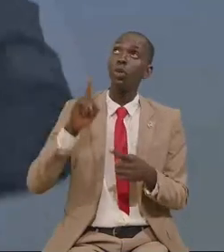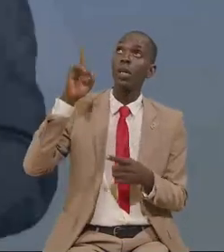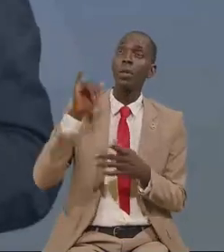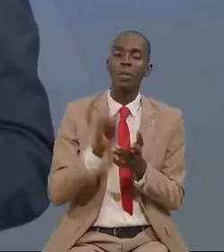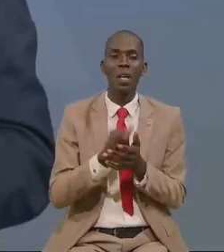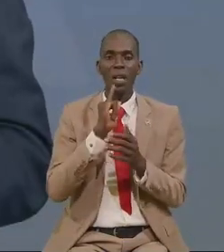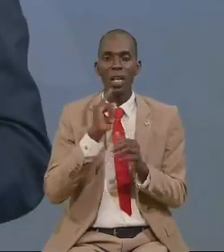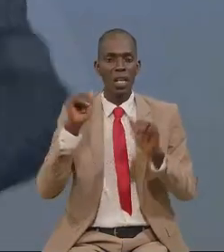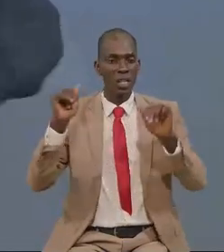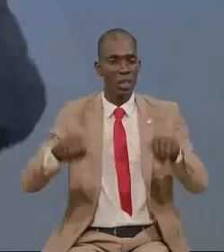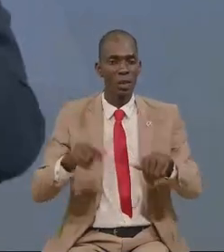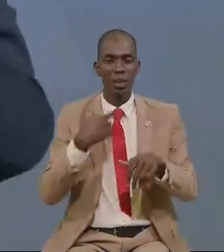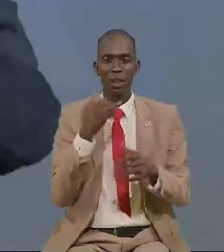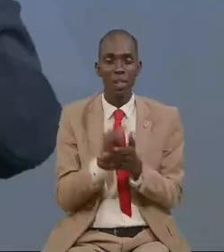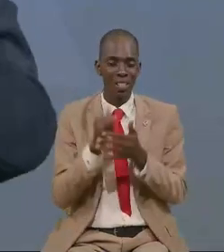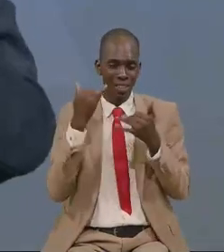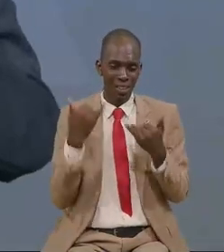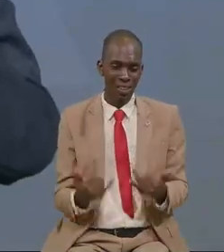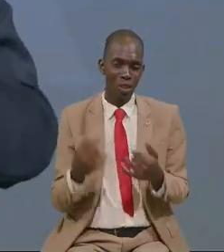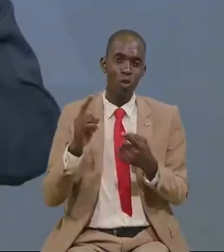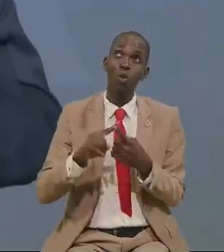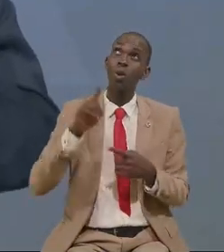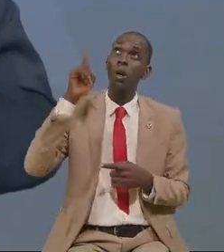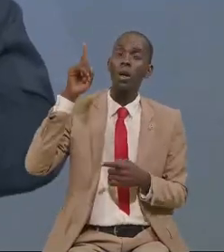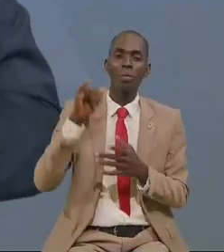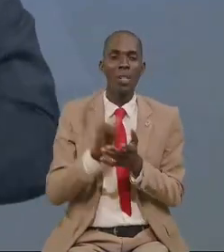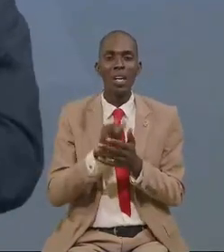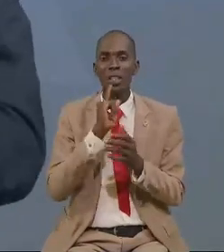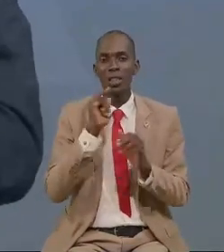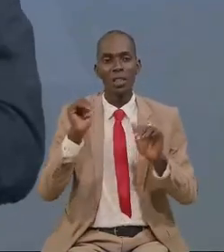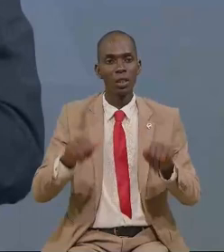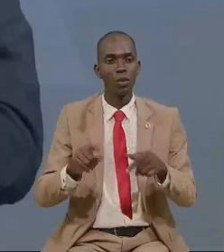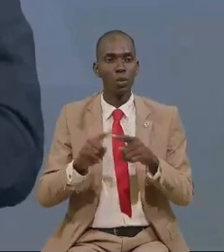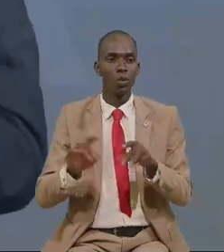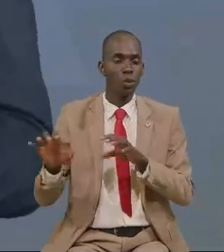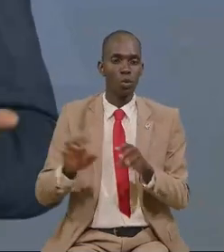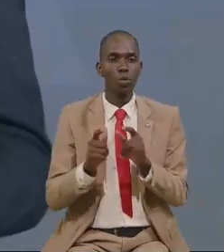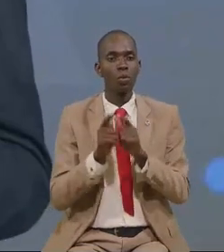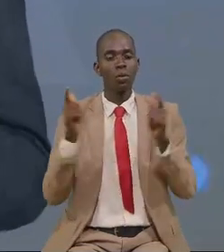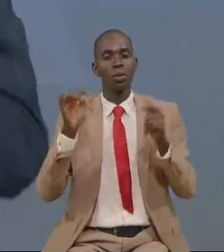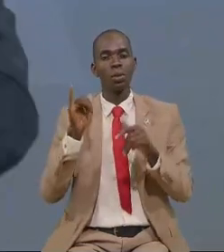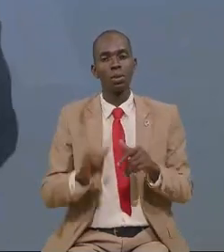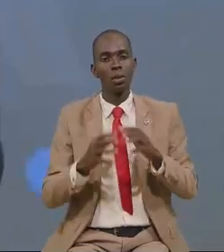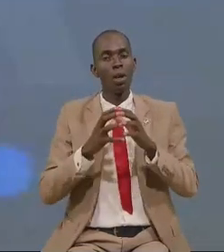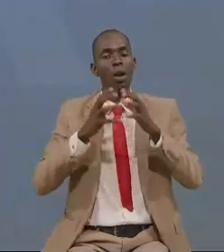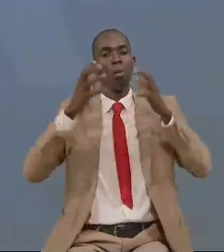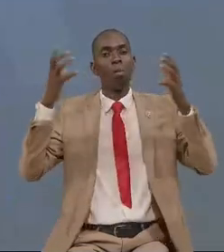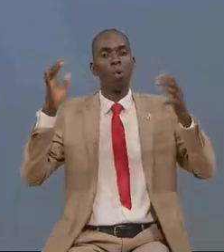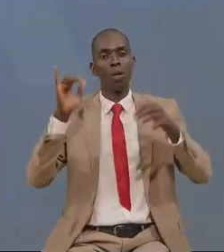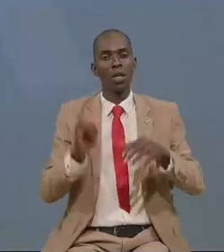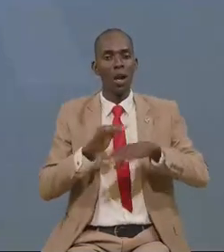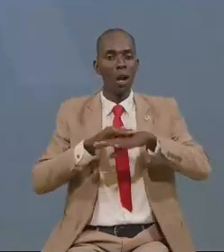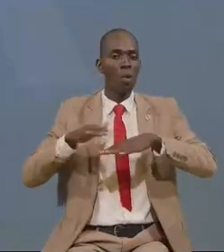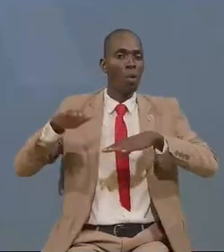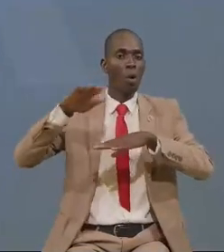oh, à celui qui peut faire. infiniment au-delà de tout